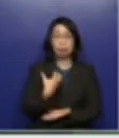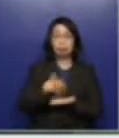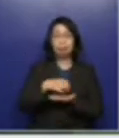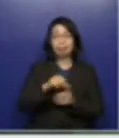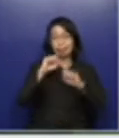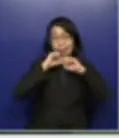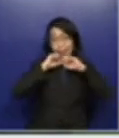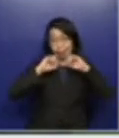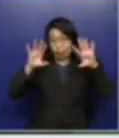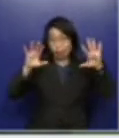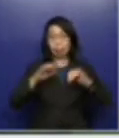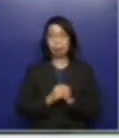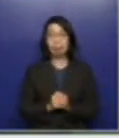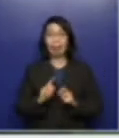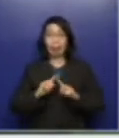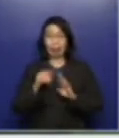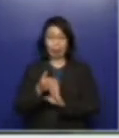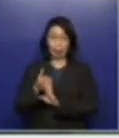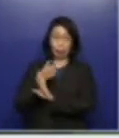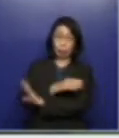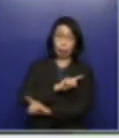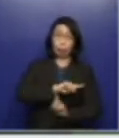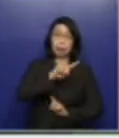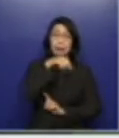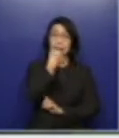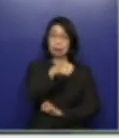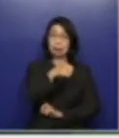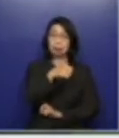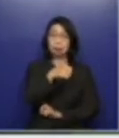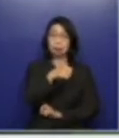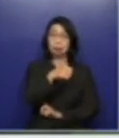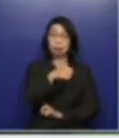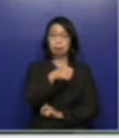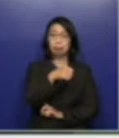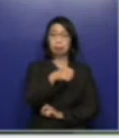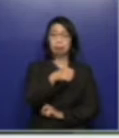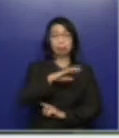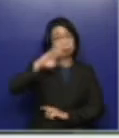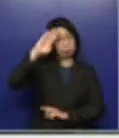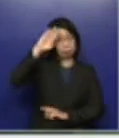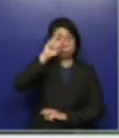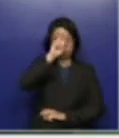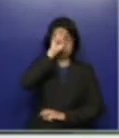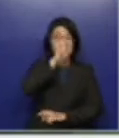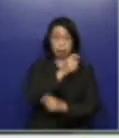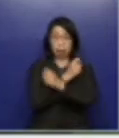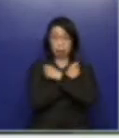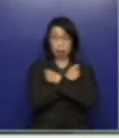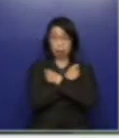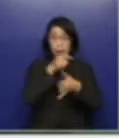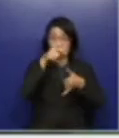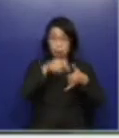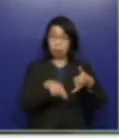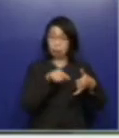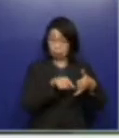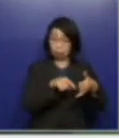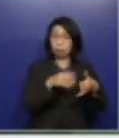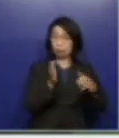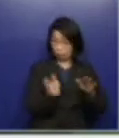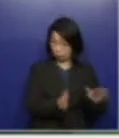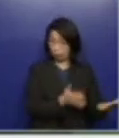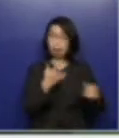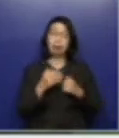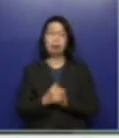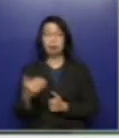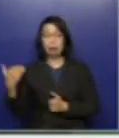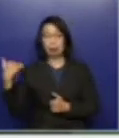และในวันที่10ก็มีการเดินทางของครอบครัวของท่านอุปทูตประเทศ